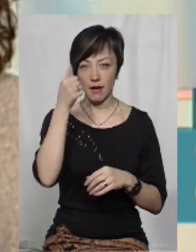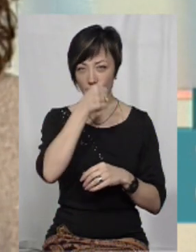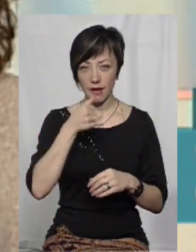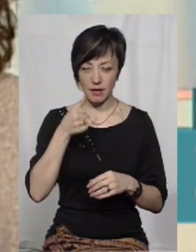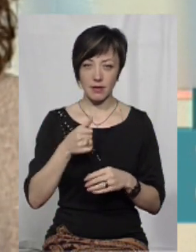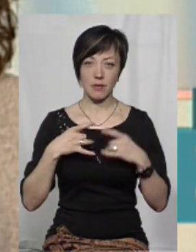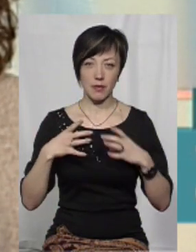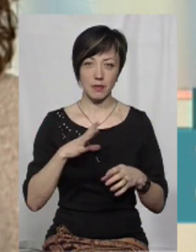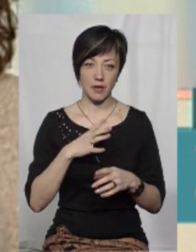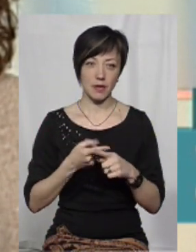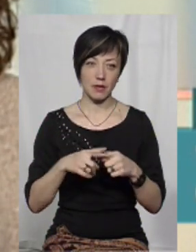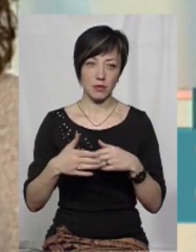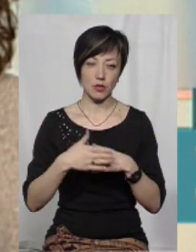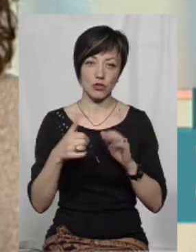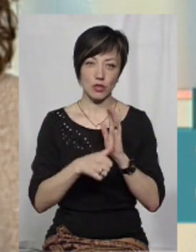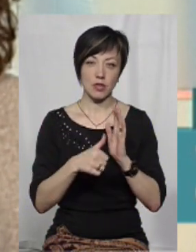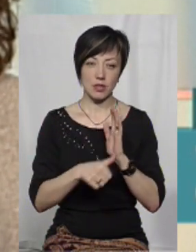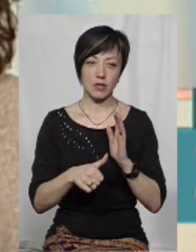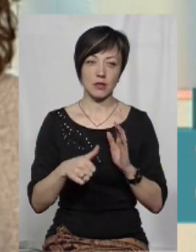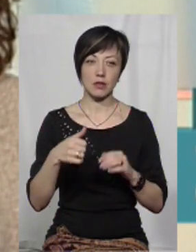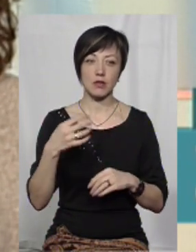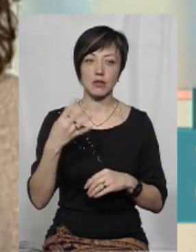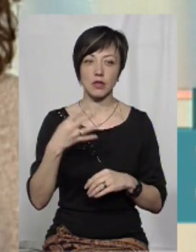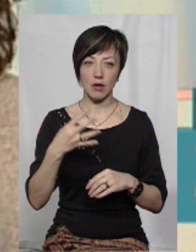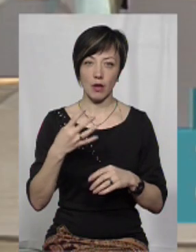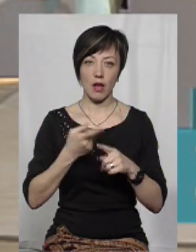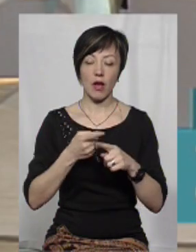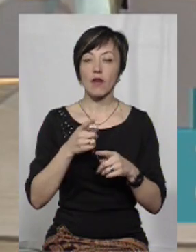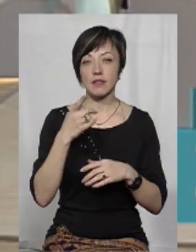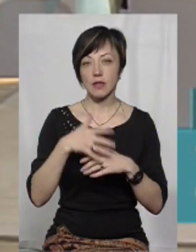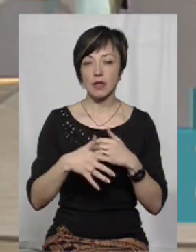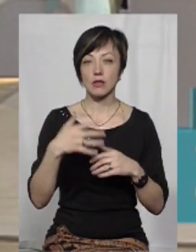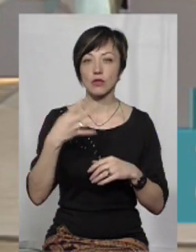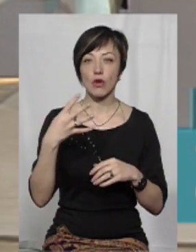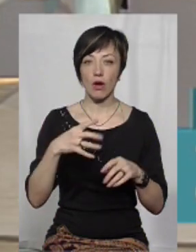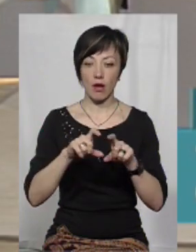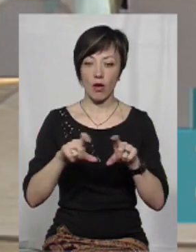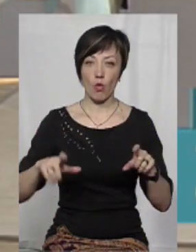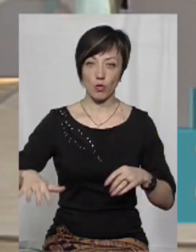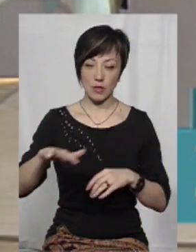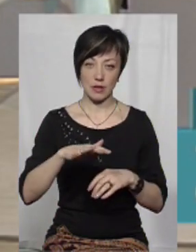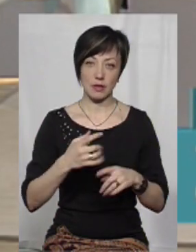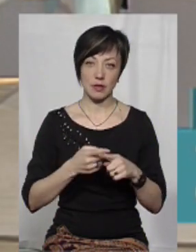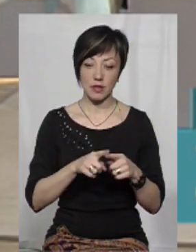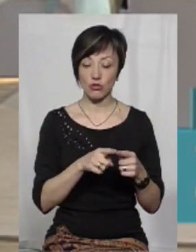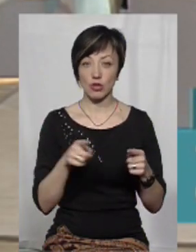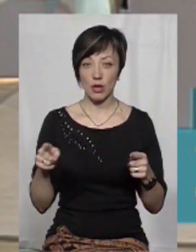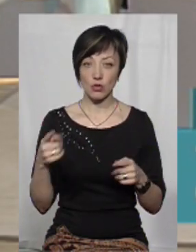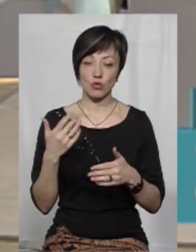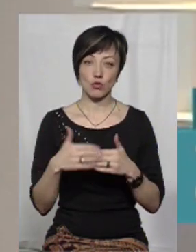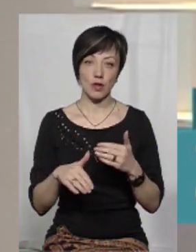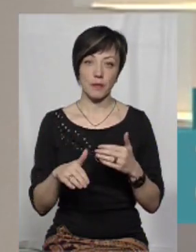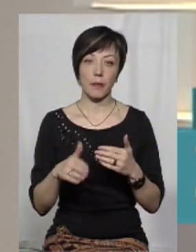лікарні. Ну, більше 40 років цей корпус. Оцей, да, корпус, так? Этот корпус. Тобто за цей час